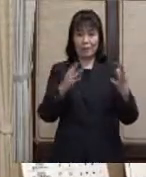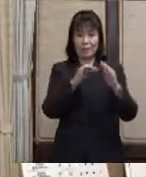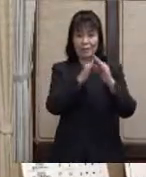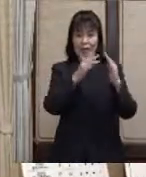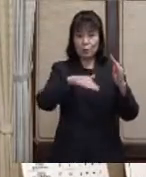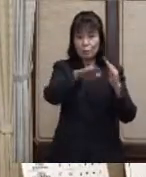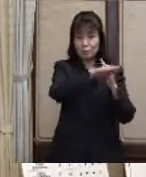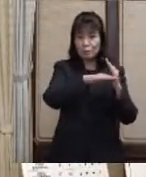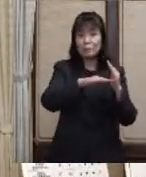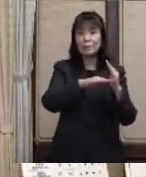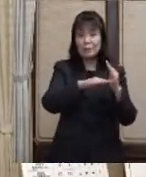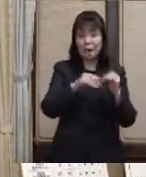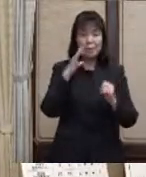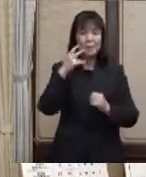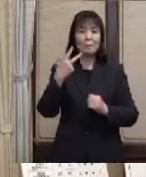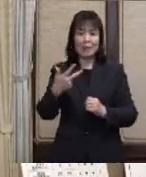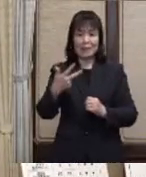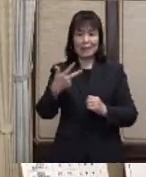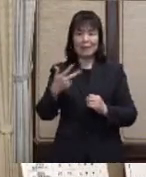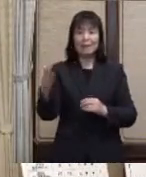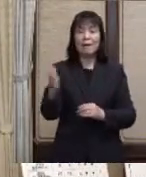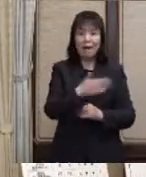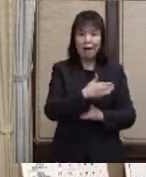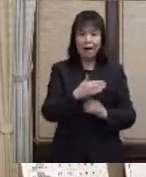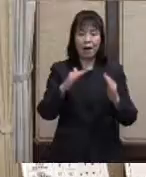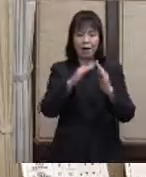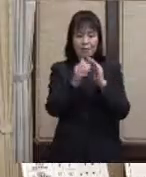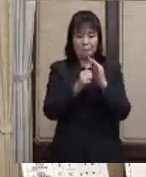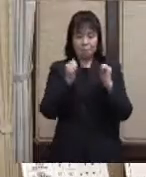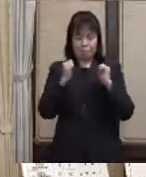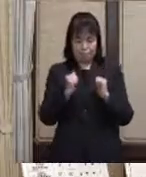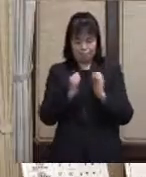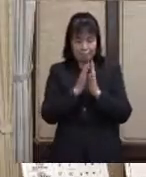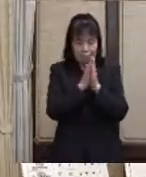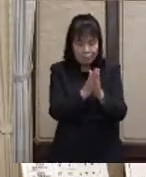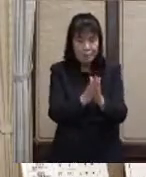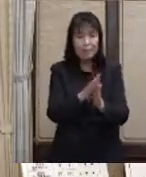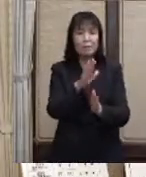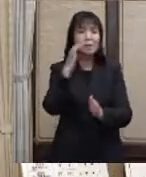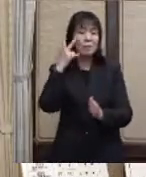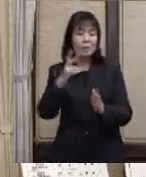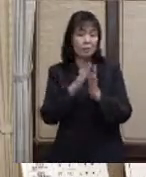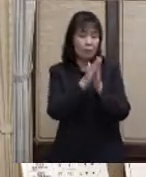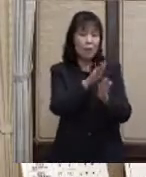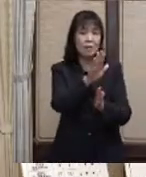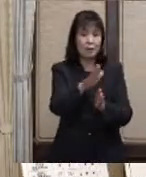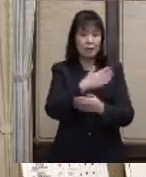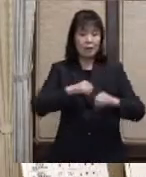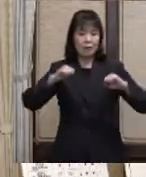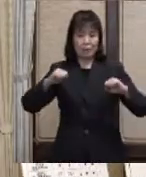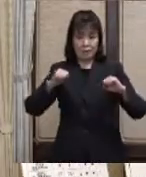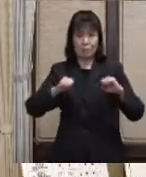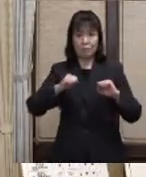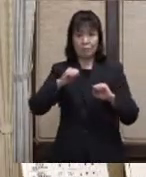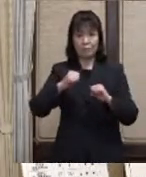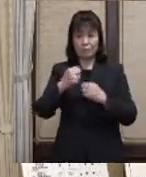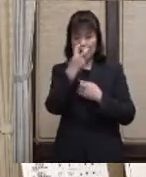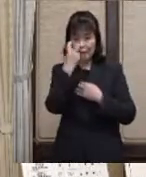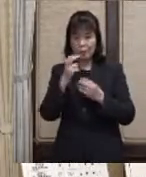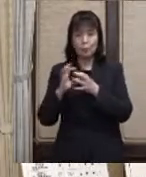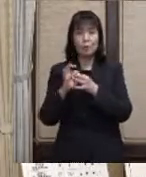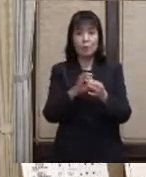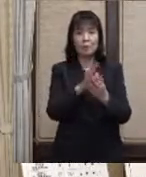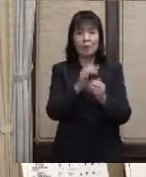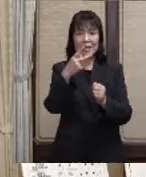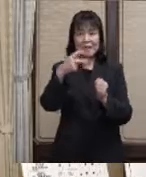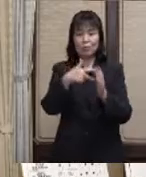ても、松山市から自宅待機を要請してもらっていまして、健康観察をこれから続けてまい